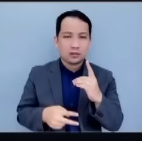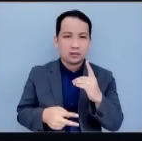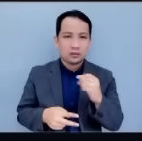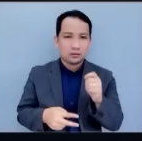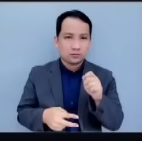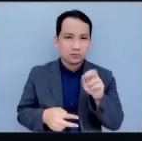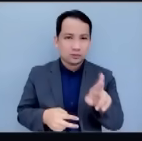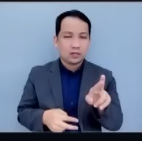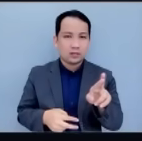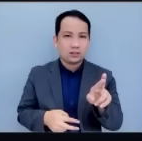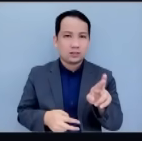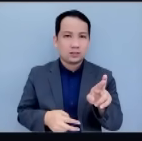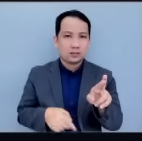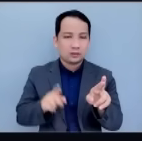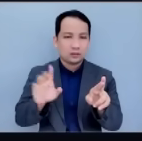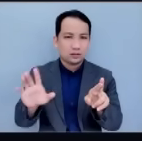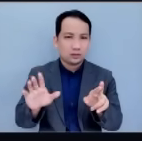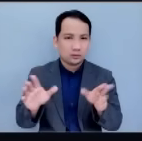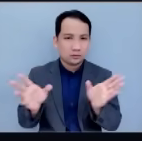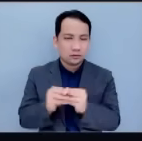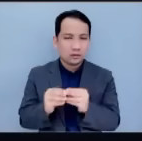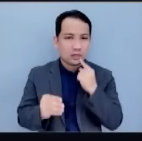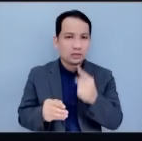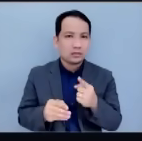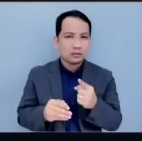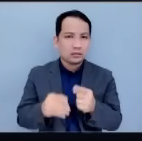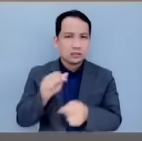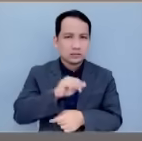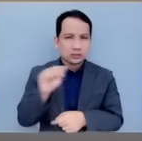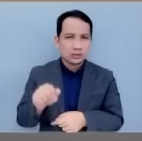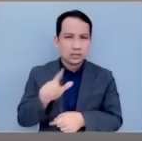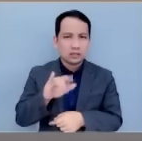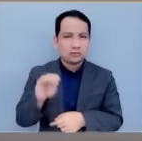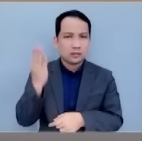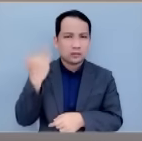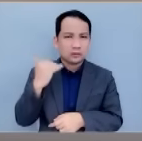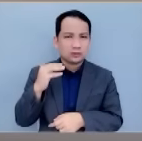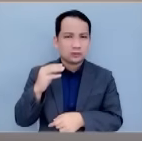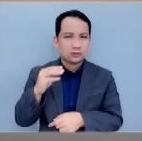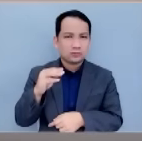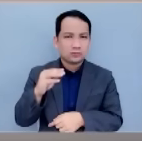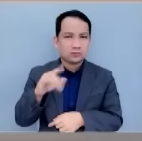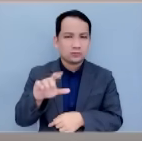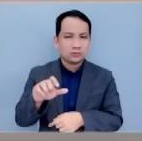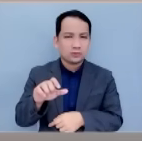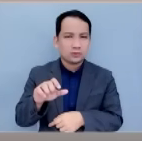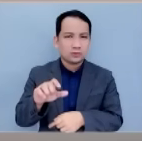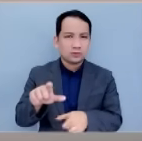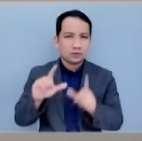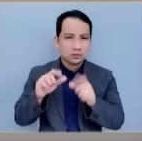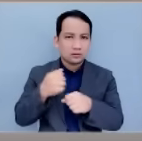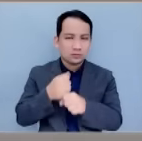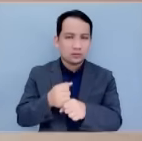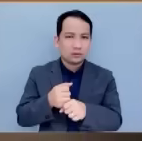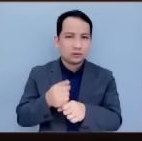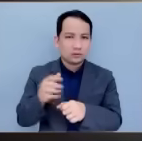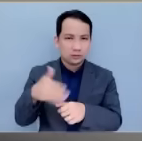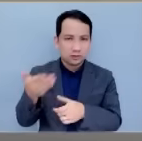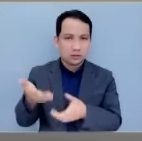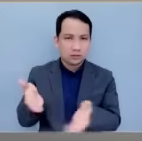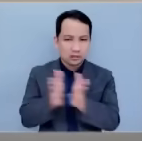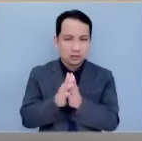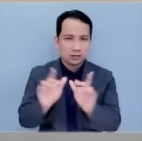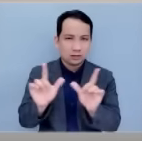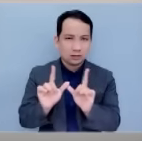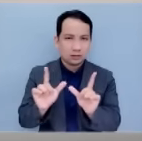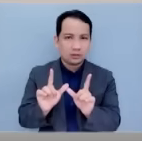ang nakaparadang itim na van sa Alabang, Muntinlupa noong Sabado. Nilapitan ng mga otoridad ng driver sa kahiningan ng lisensya. Saka lisensya